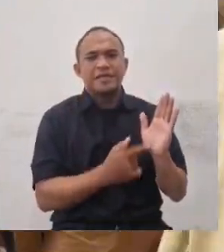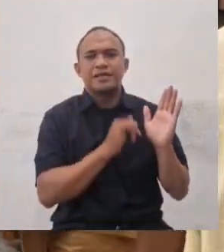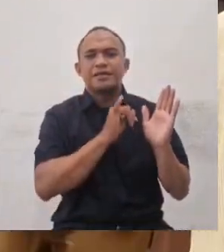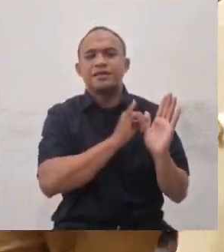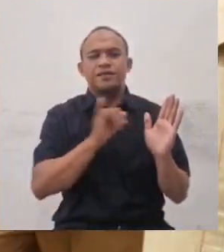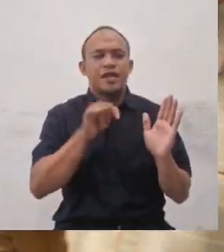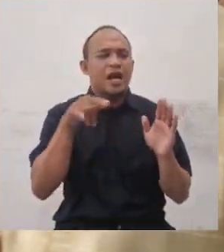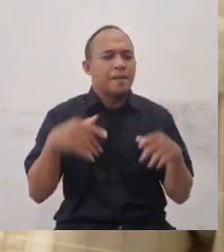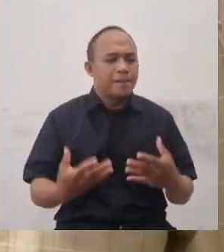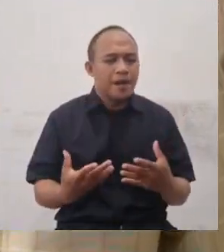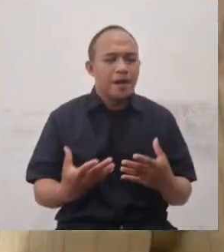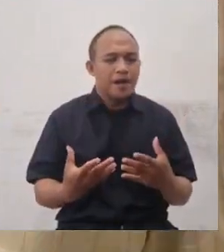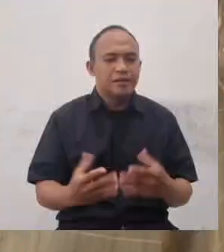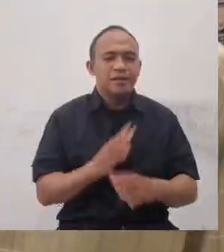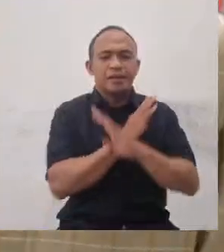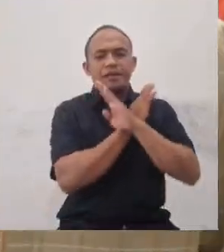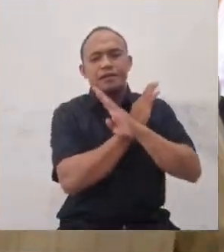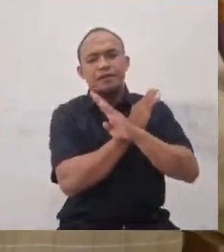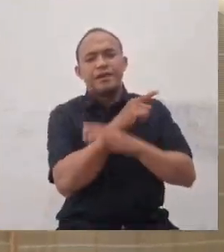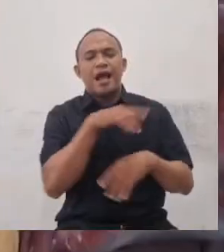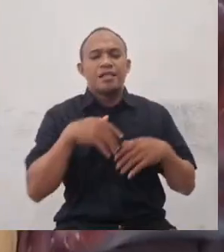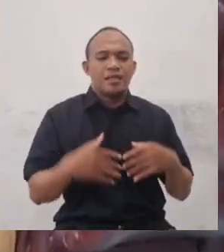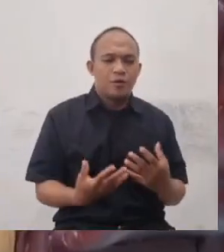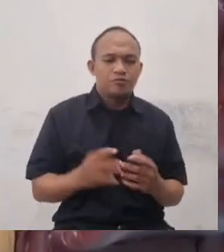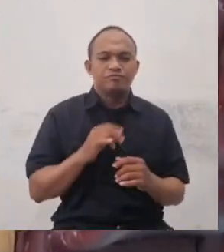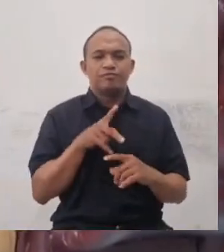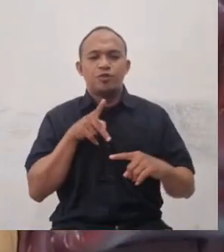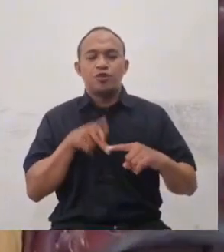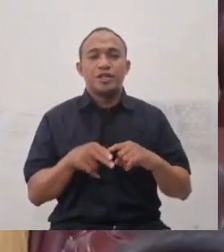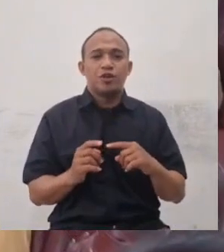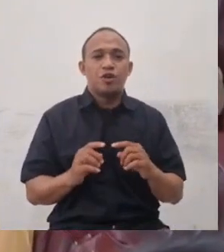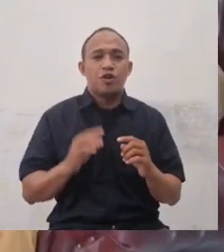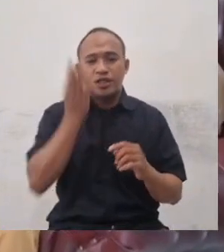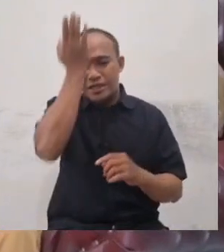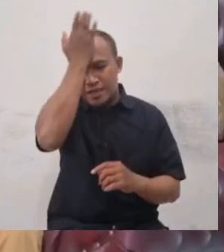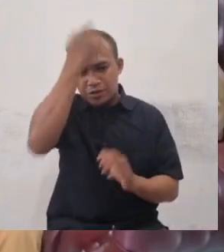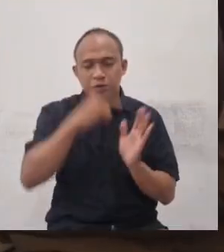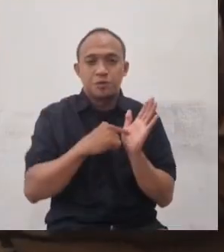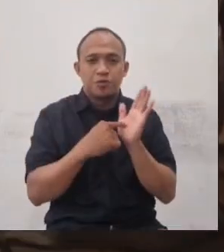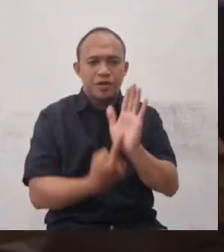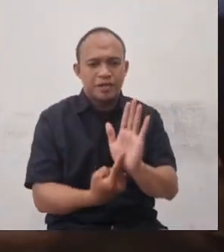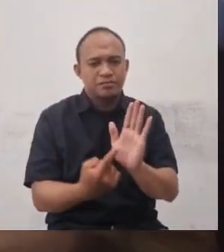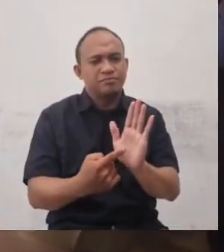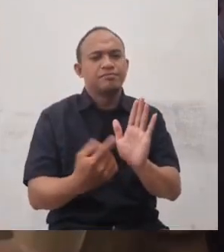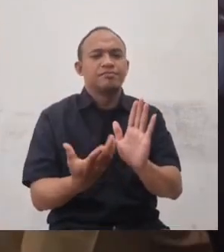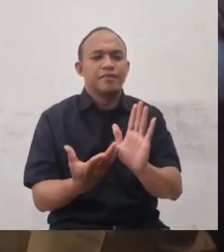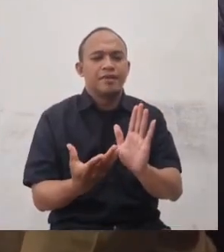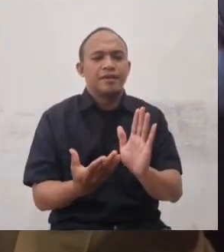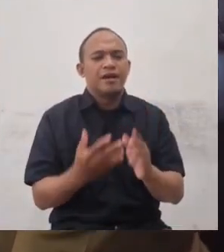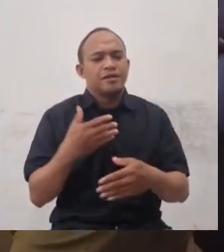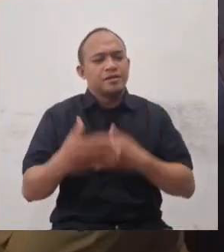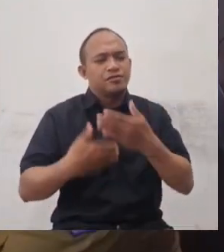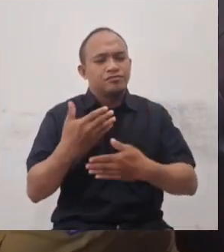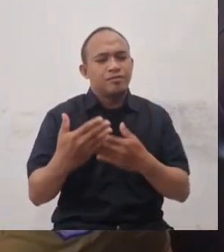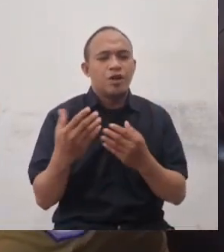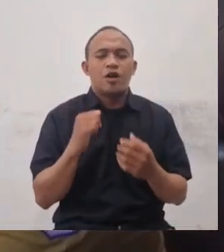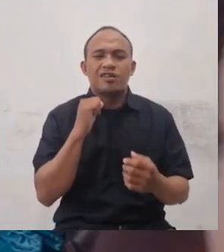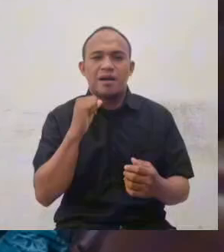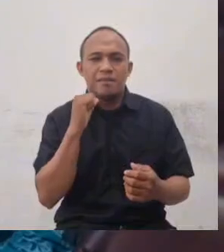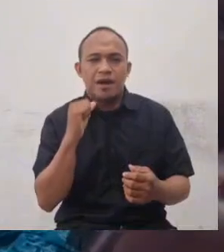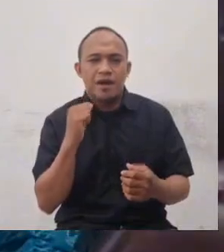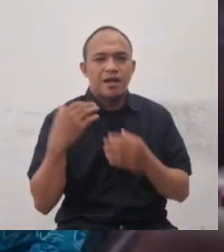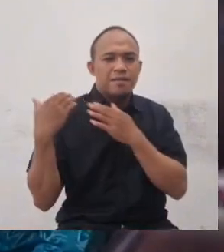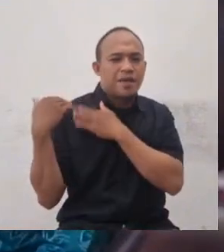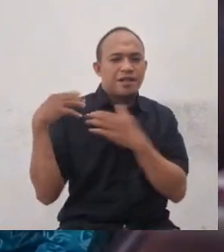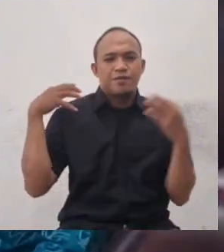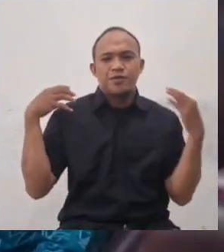Intervensi serentak pencegahan TENKES atau stunting di Provinsi Gorontalo dimulai. Pencanangan dilakukan oleh Penjabat Gubernur